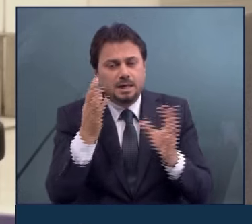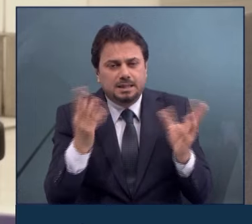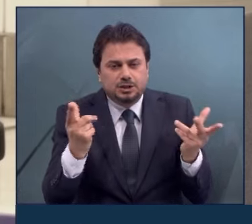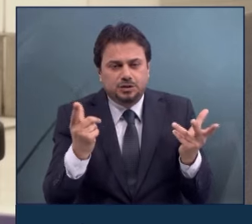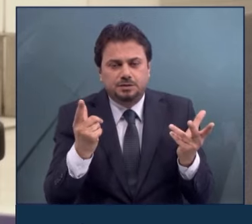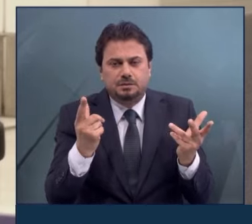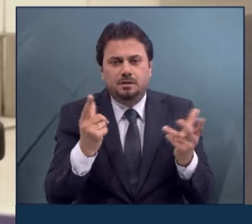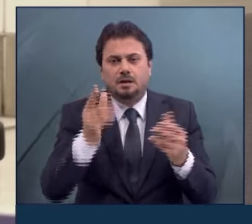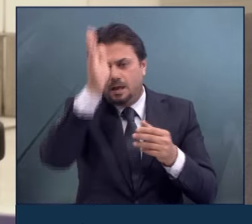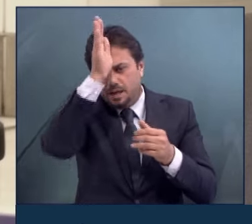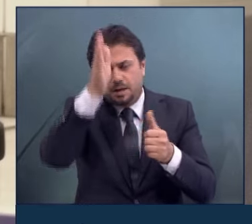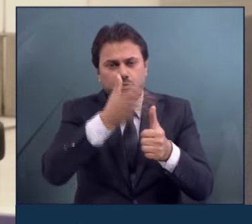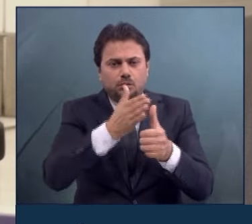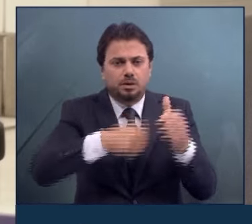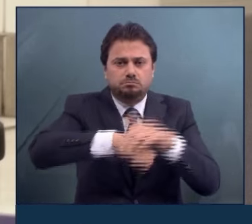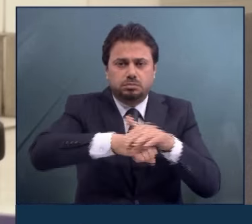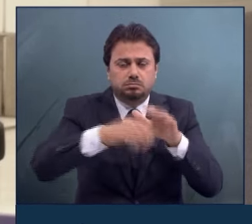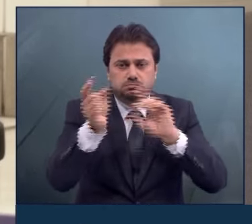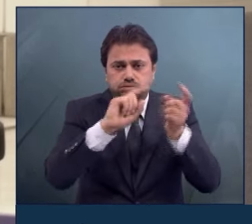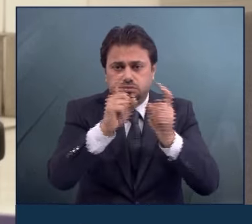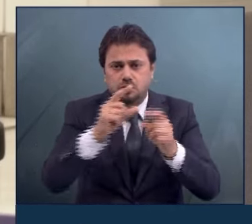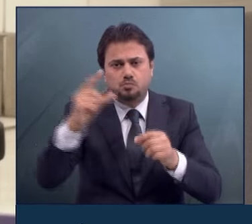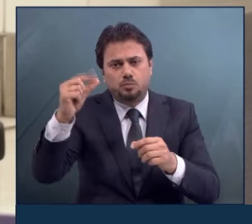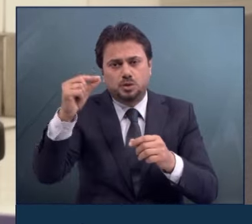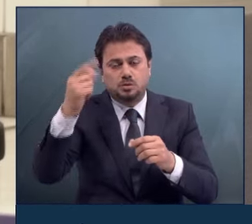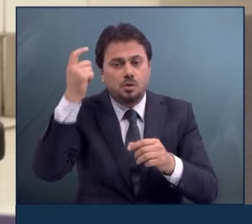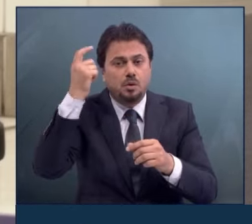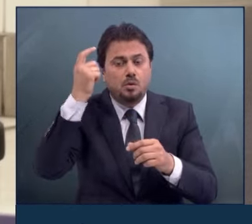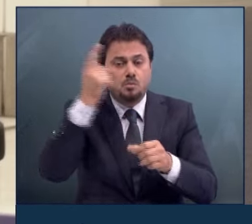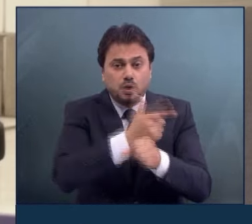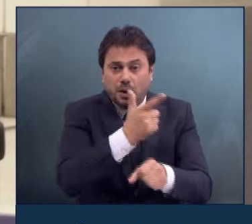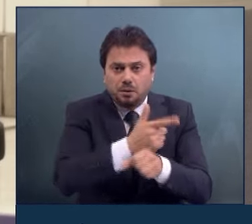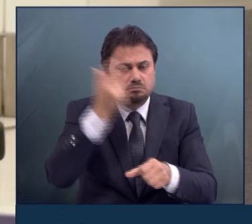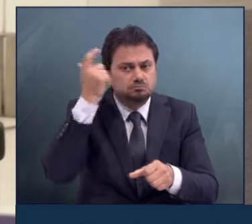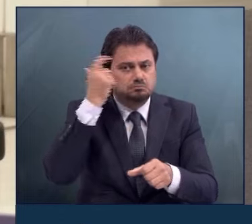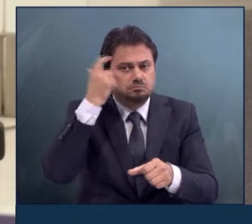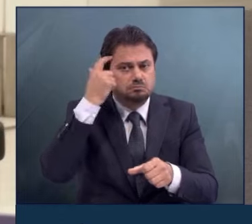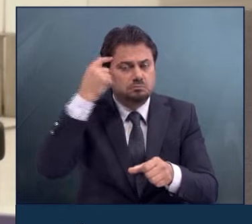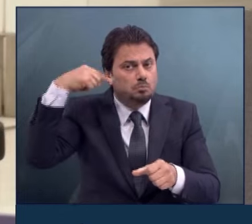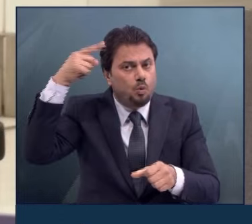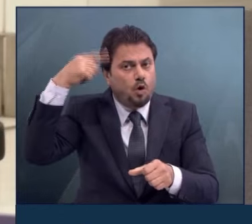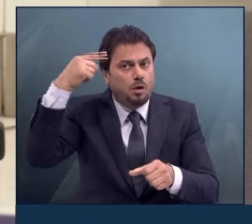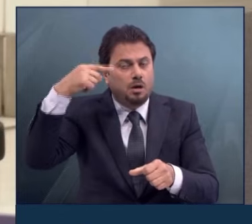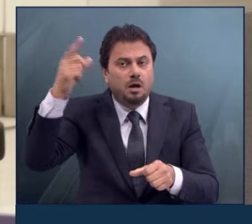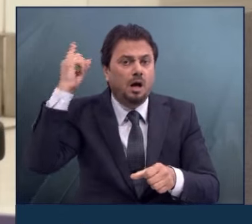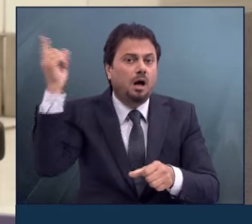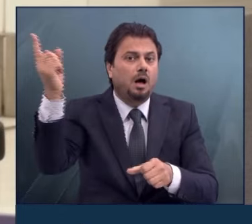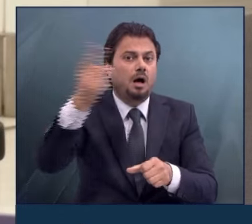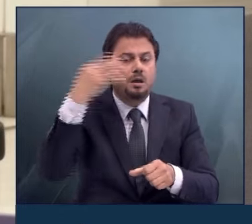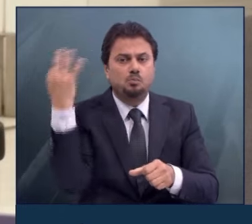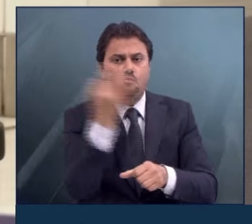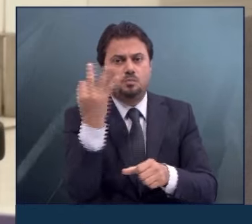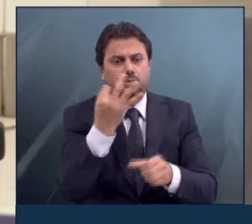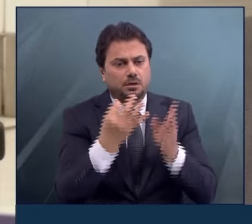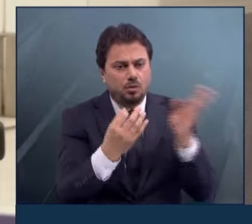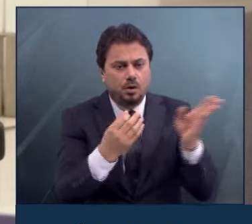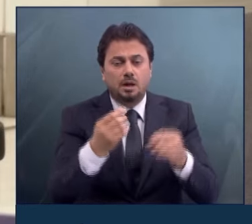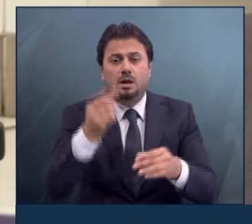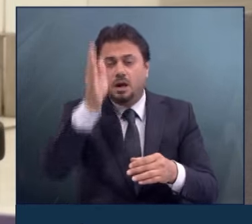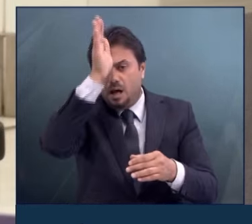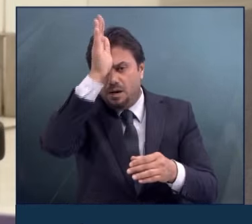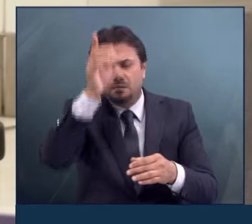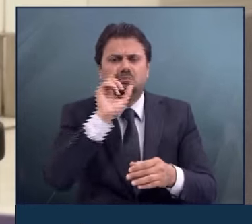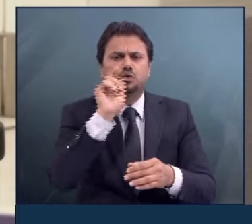العراقي فريق ممتاز ومدرب عقله يشتغل بشكل صحيح، ولان العراقيين يلعبون بغيره، فالغيره